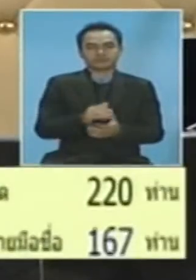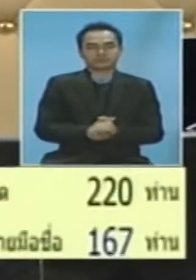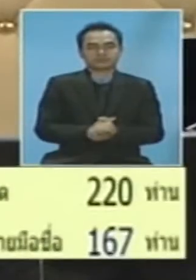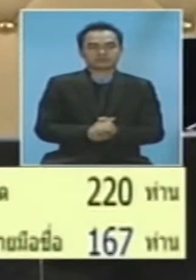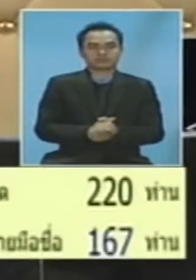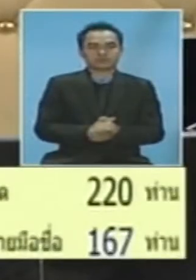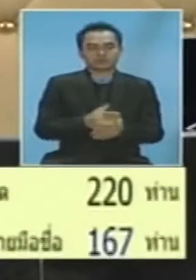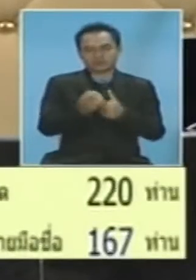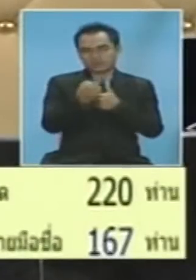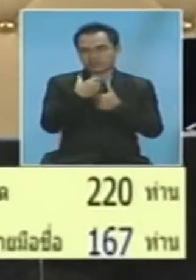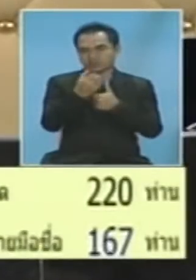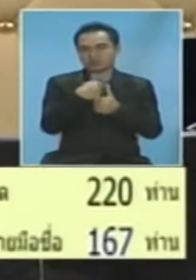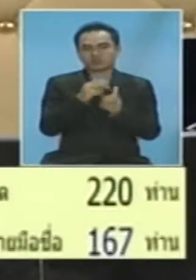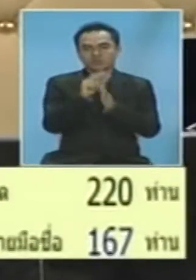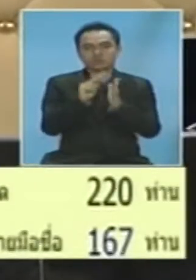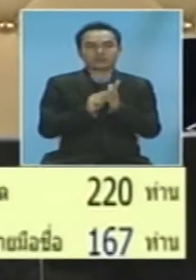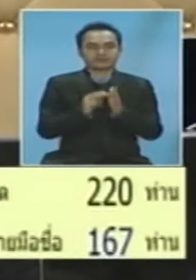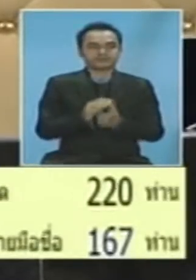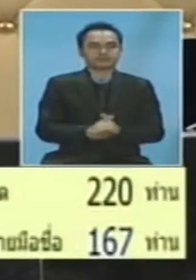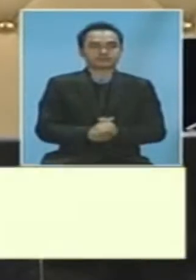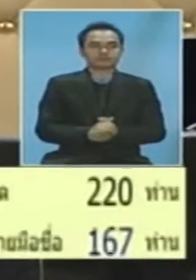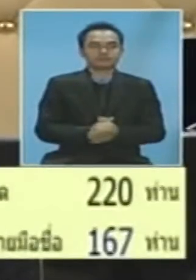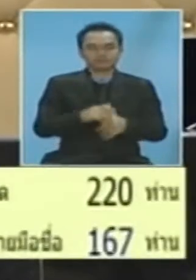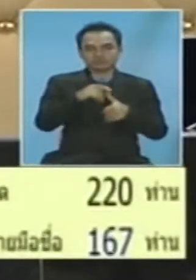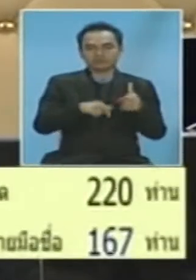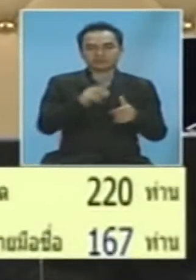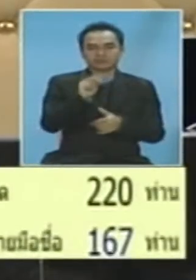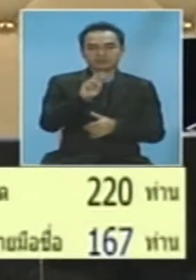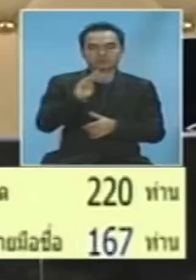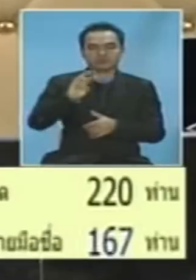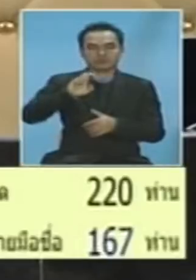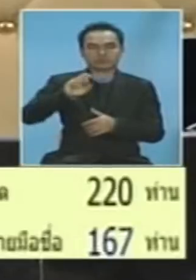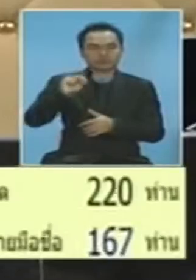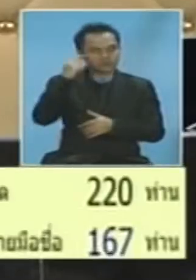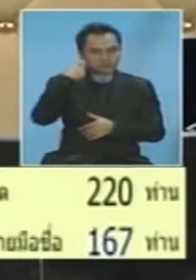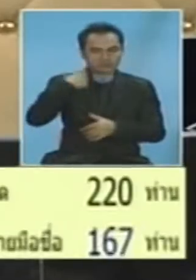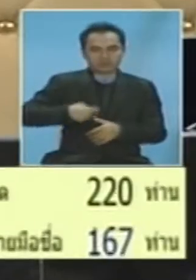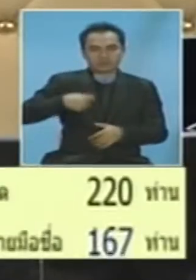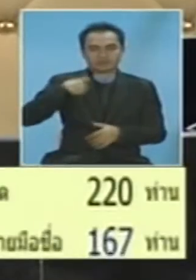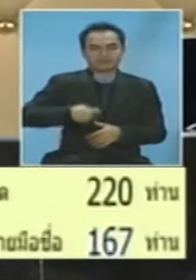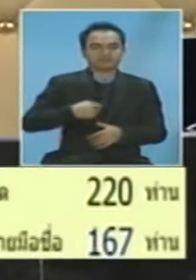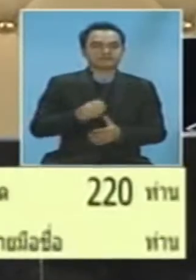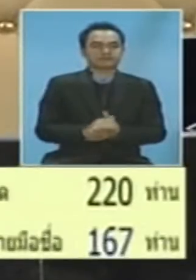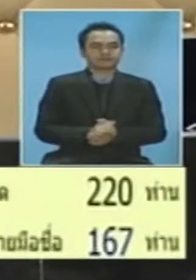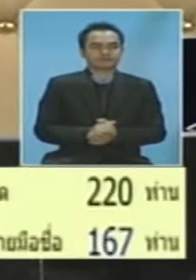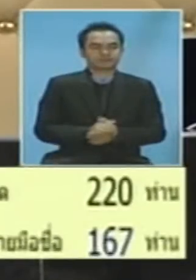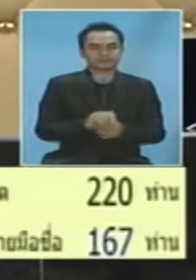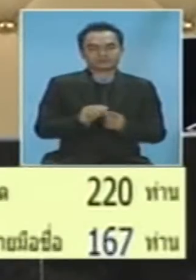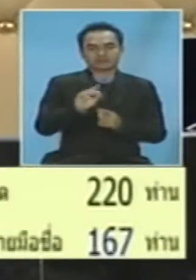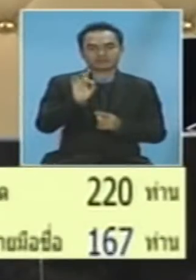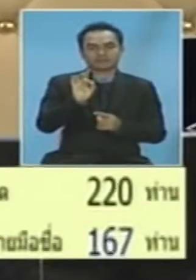ากฎหมายของผู้ถูกกล่าวหา 7. นายนรวิทย์ล่าแหล่งทนายความของผู้ถูกกล่าวหา